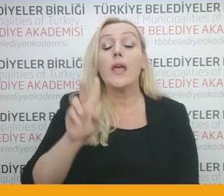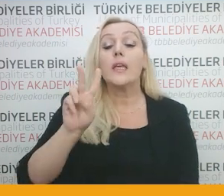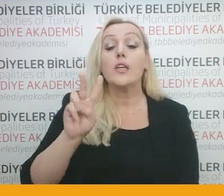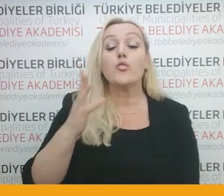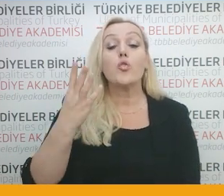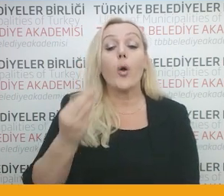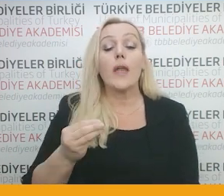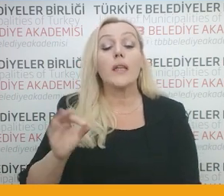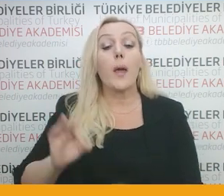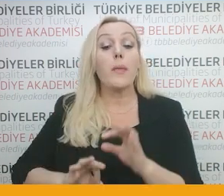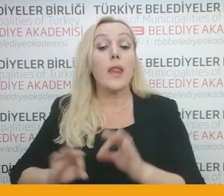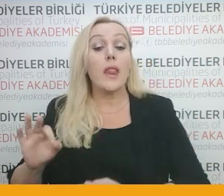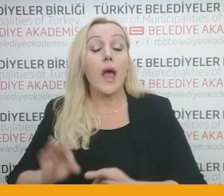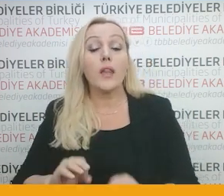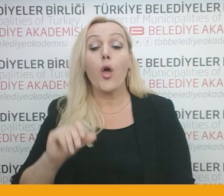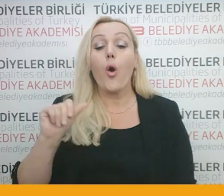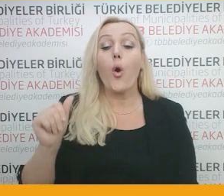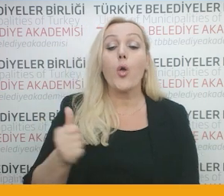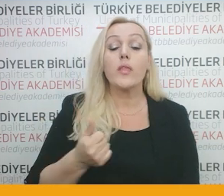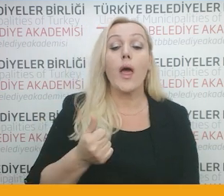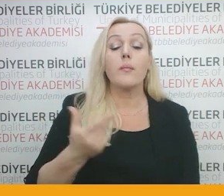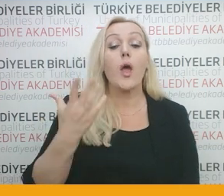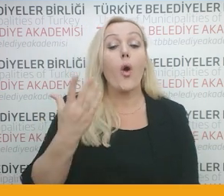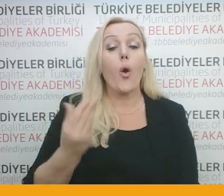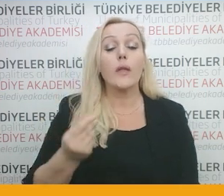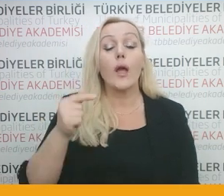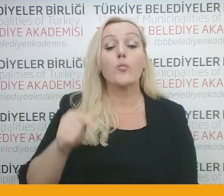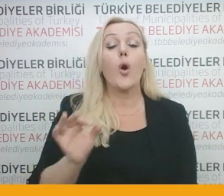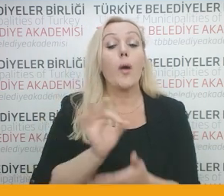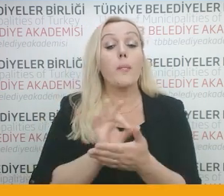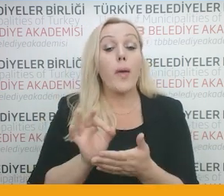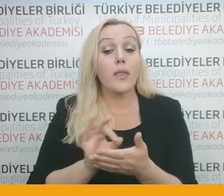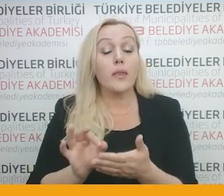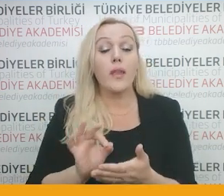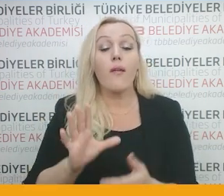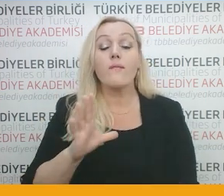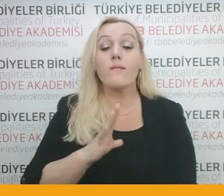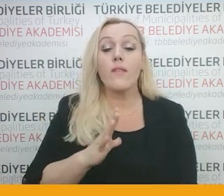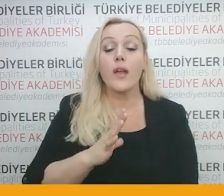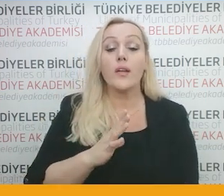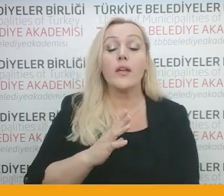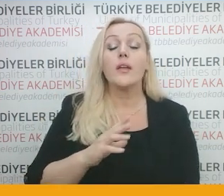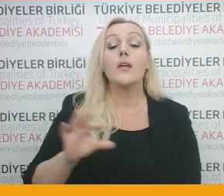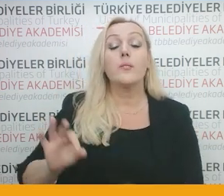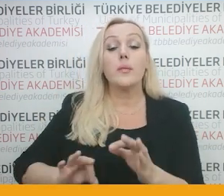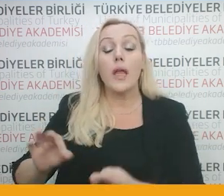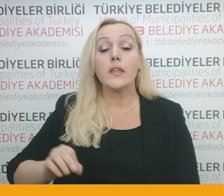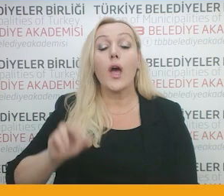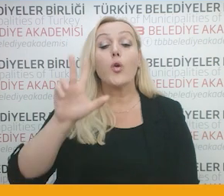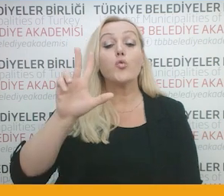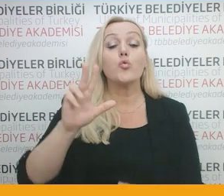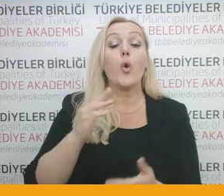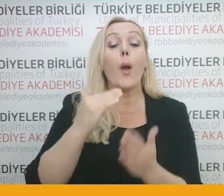da stratejik plan. Önemli bir şekilde bu metinde işleniyor. Stratejik planı bize üçüncü maddede tarif ediyor